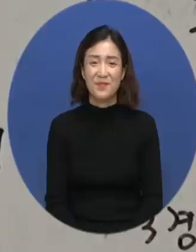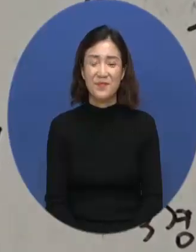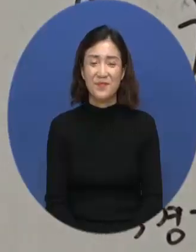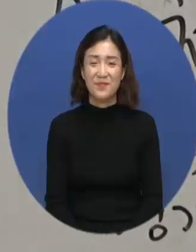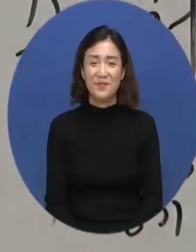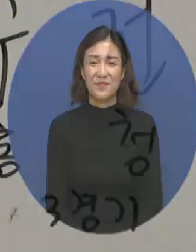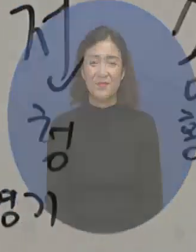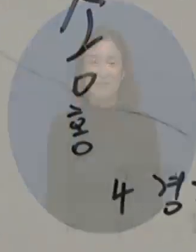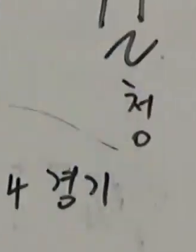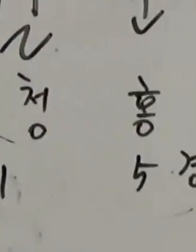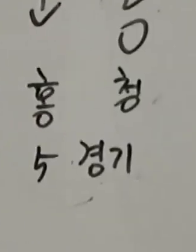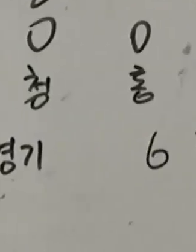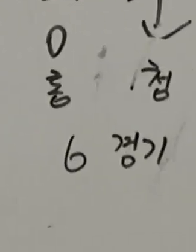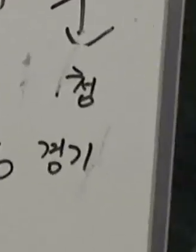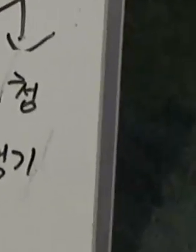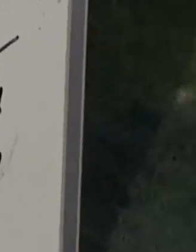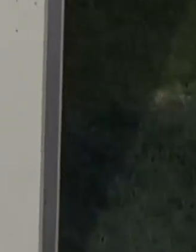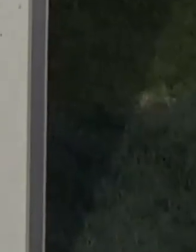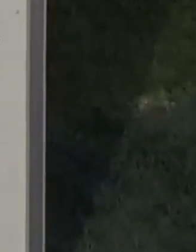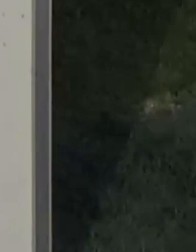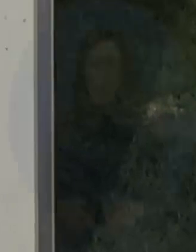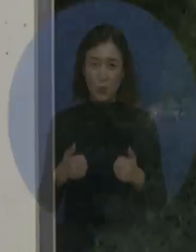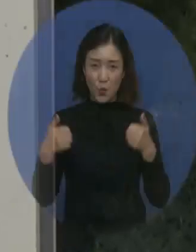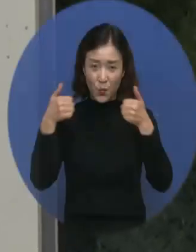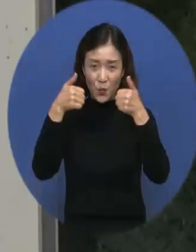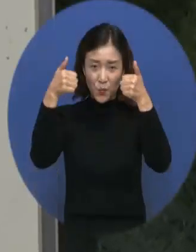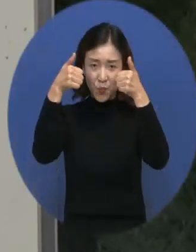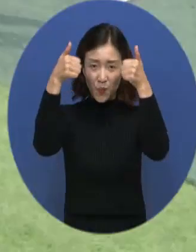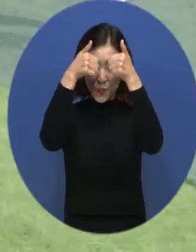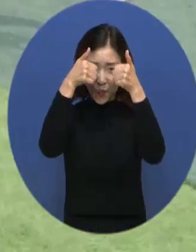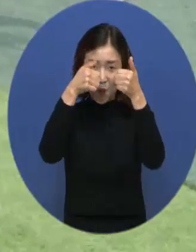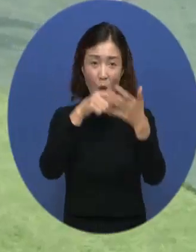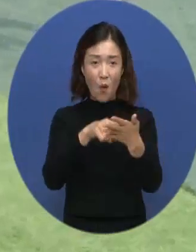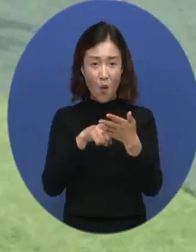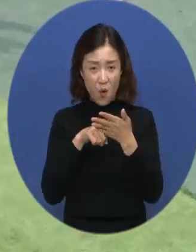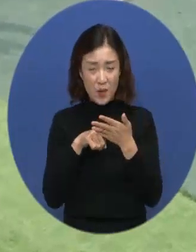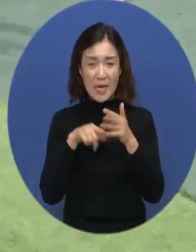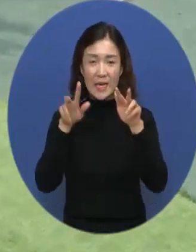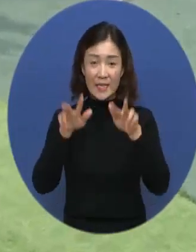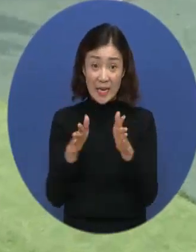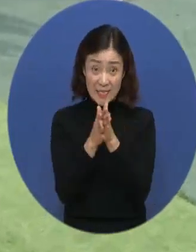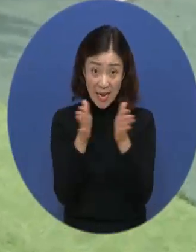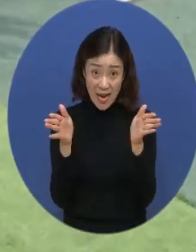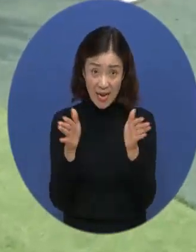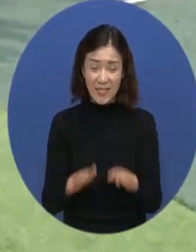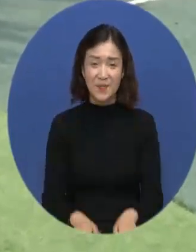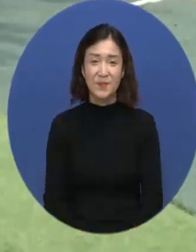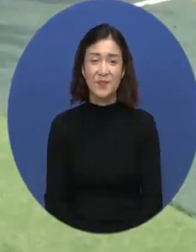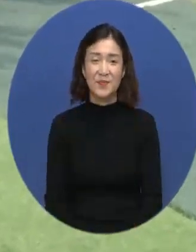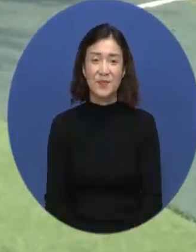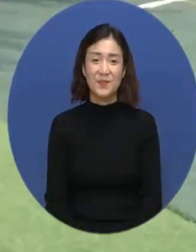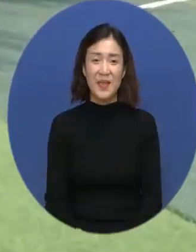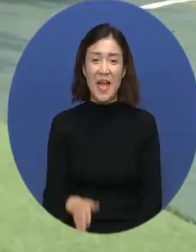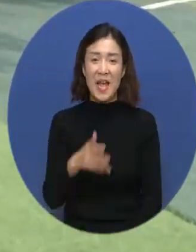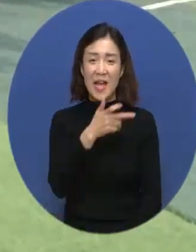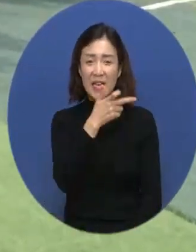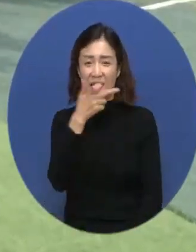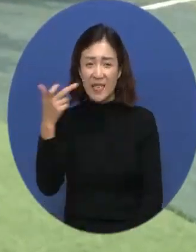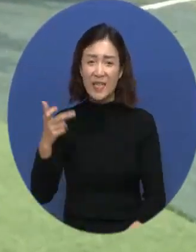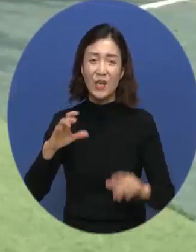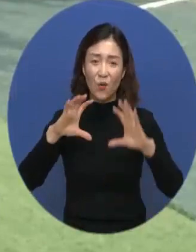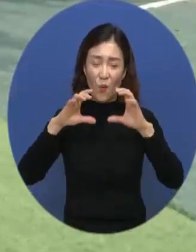공을 굴리고 바닥점을 토너먼트 대진이 나왔고요. 이제 시작합니다. 큰공 굴리기 대회 우리 양평 팀